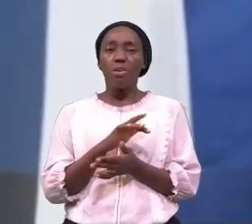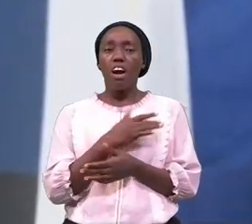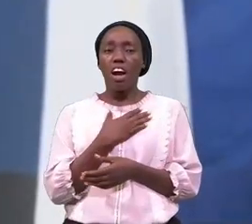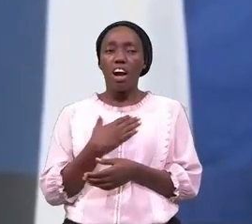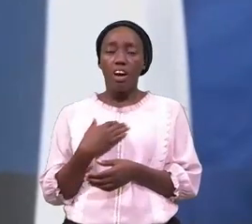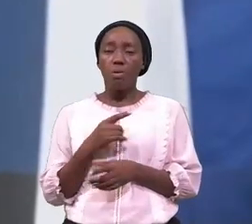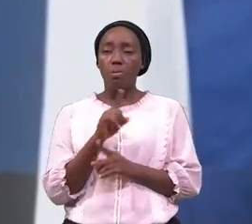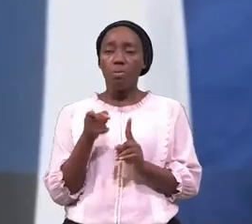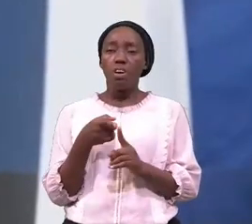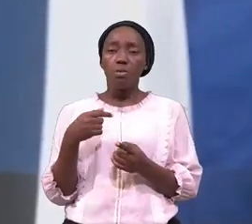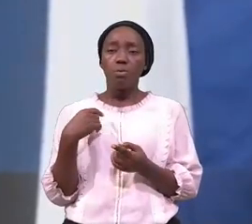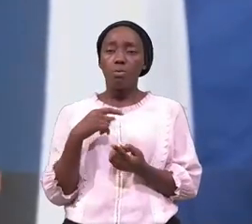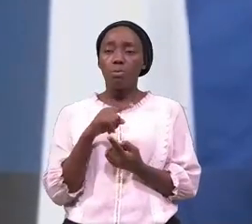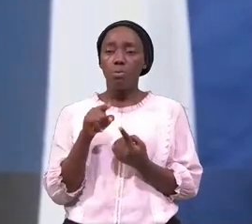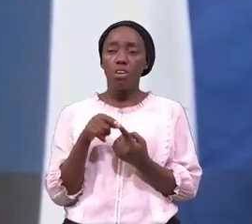Quand nous sommes au repos,